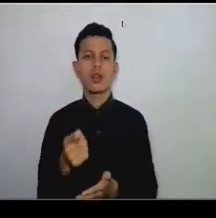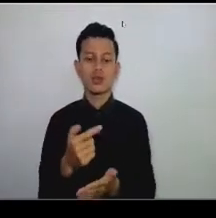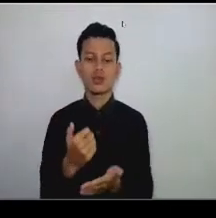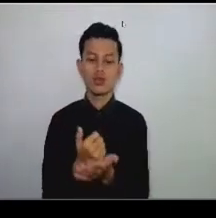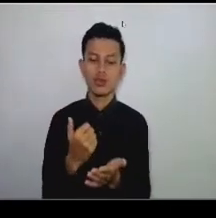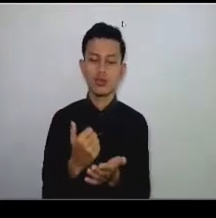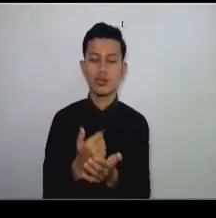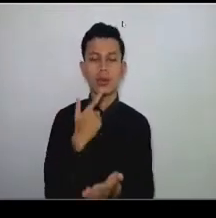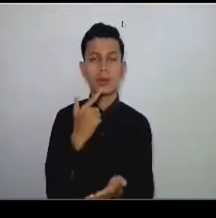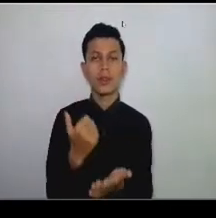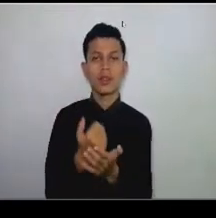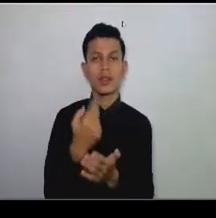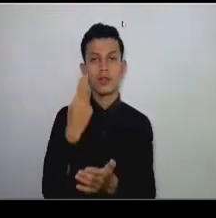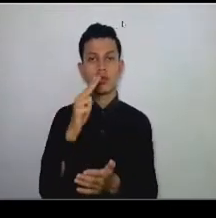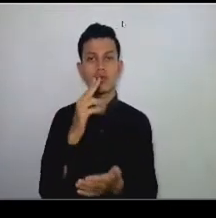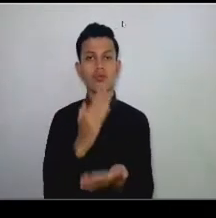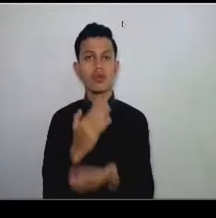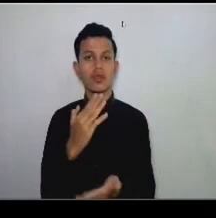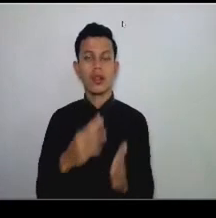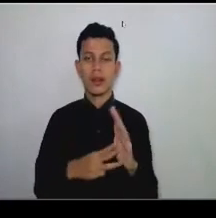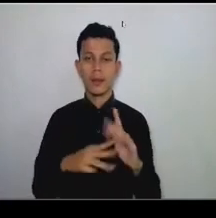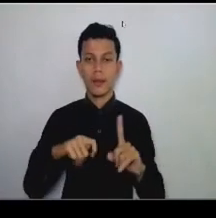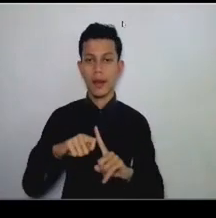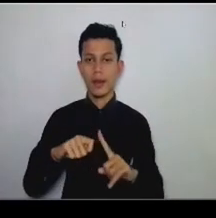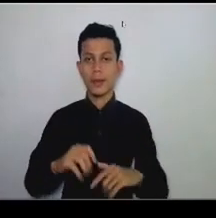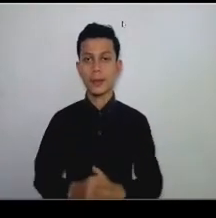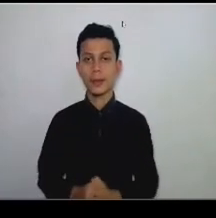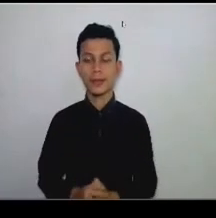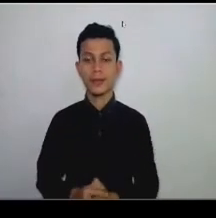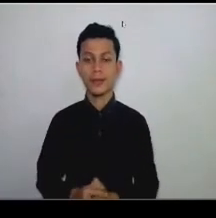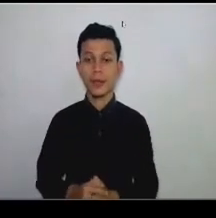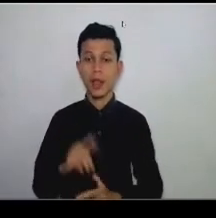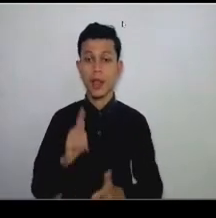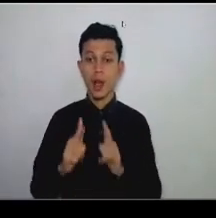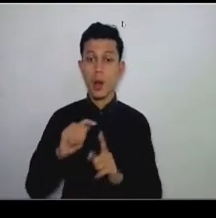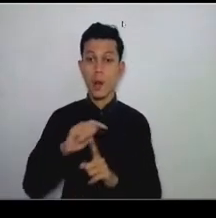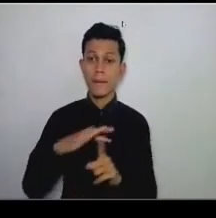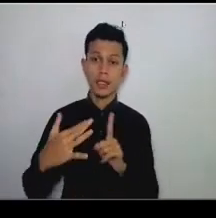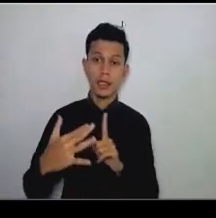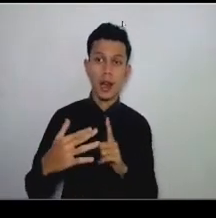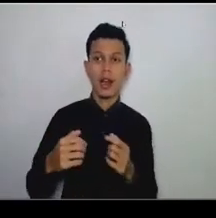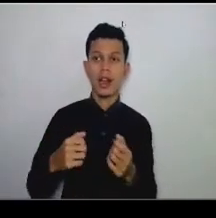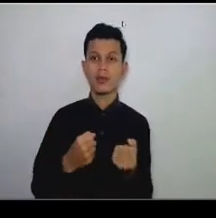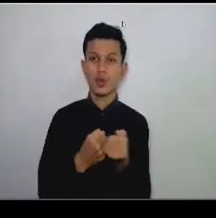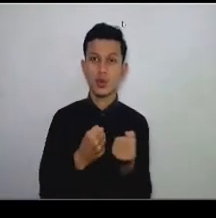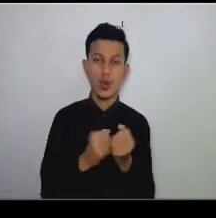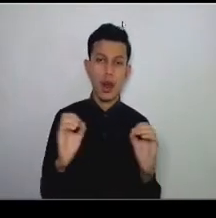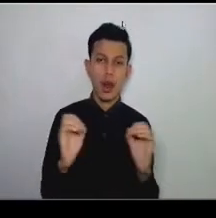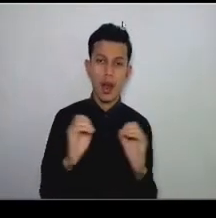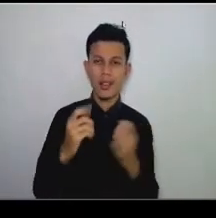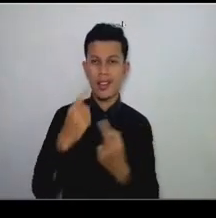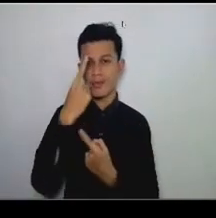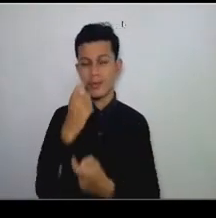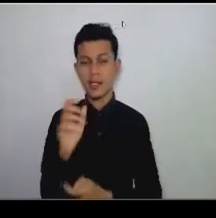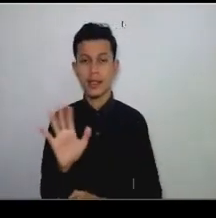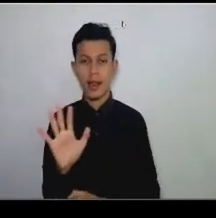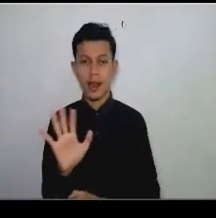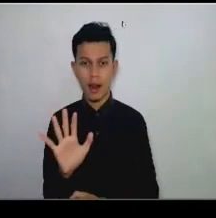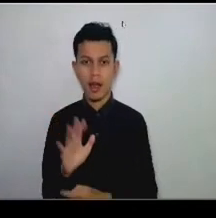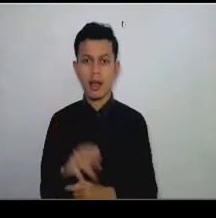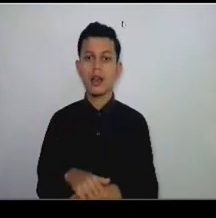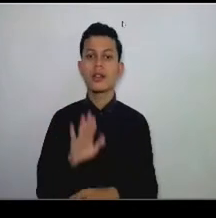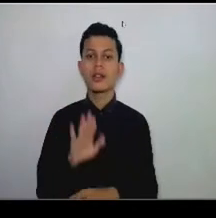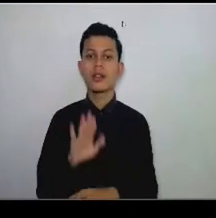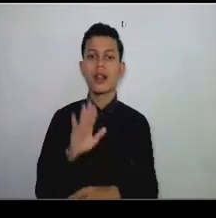putusan-putusan Mahkamah Konstitusi manakala kepercayaan dan dukungan masyarakat tidak berhasil diraih secara esensial